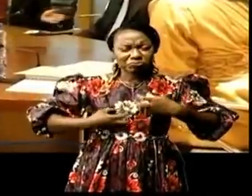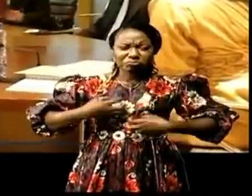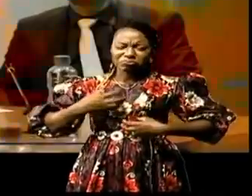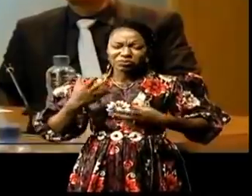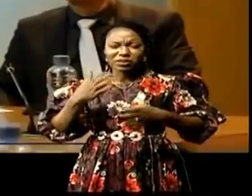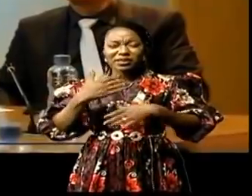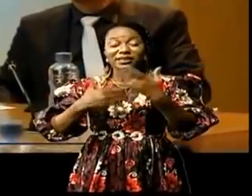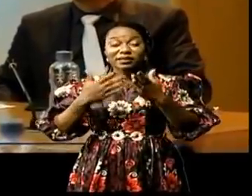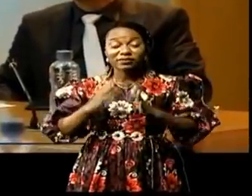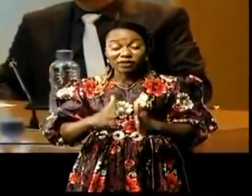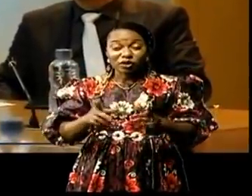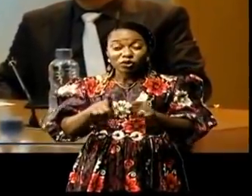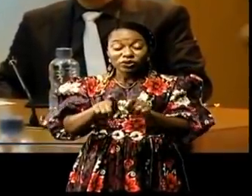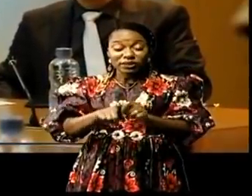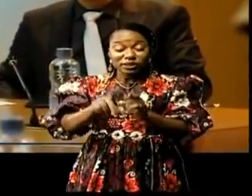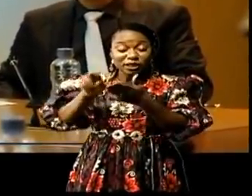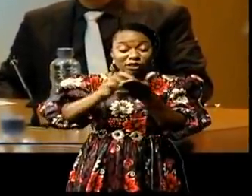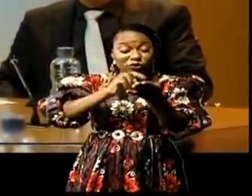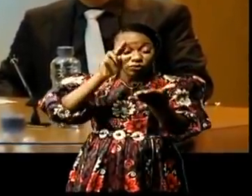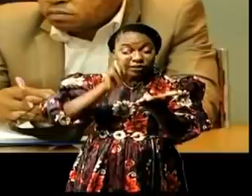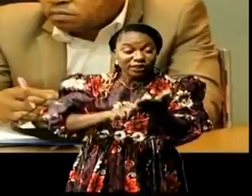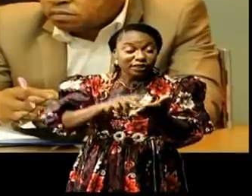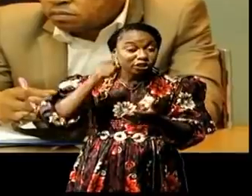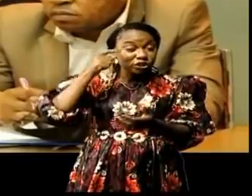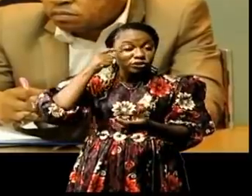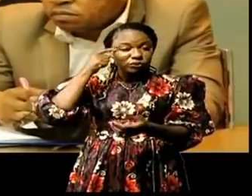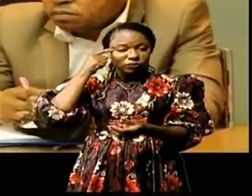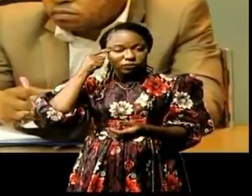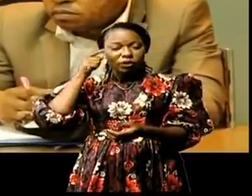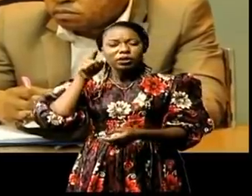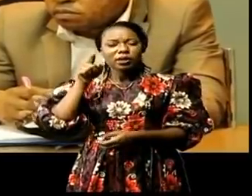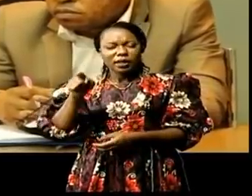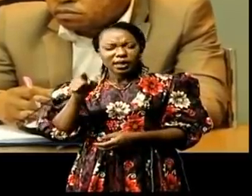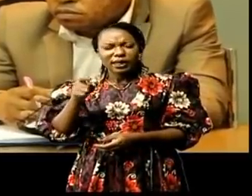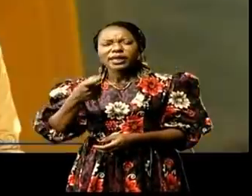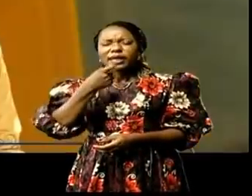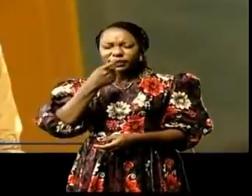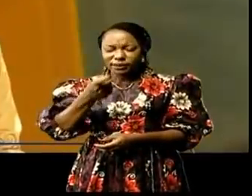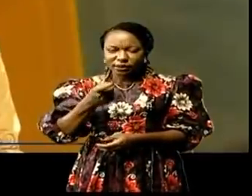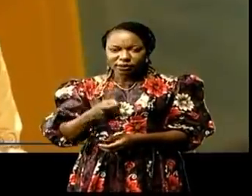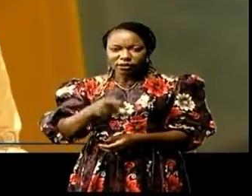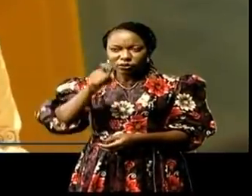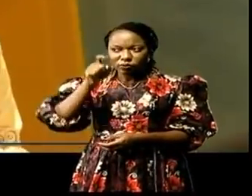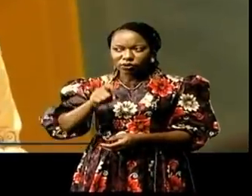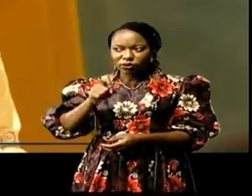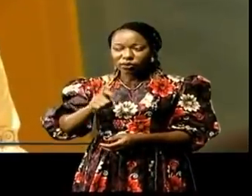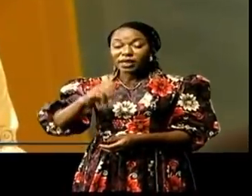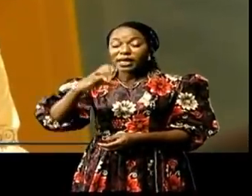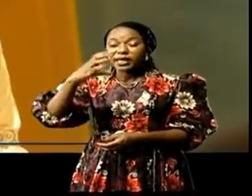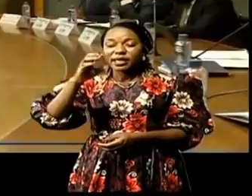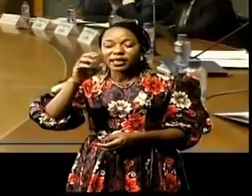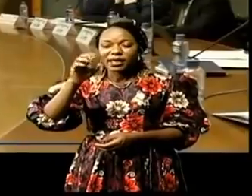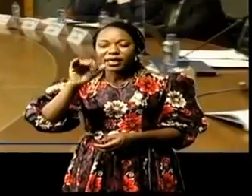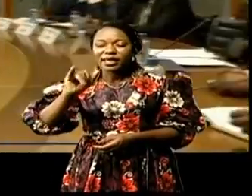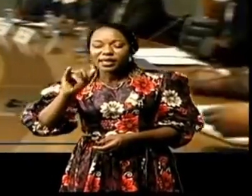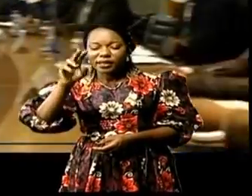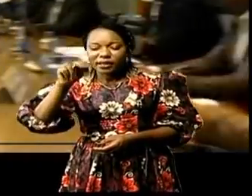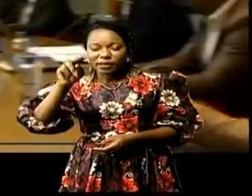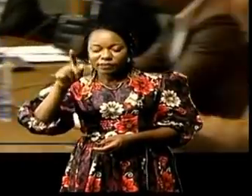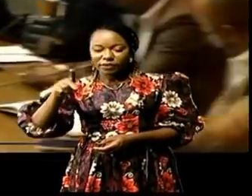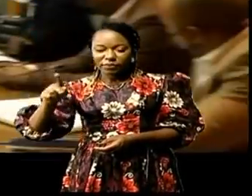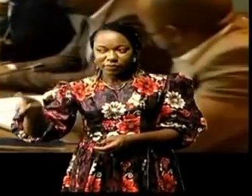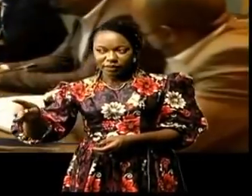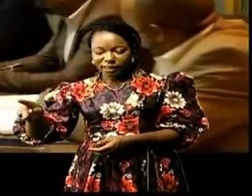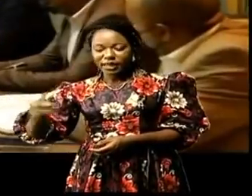contrat chinois et ceux déclarés aux établissements sous tutelle, à savoir la CNSS, l'INPP et l'ONEM. Il